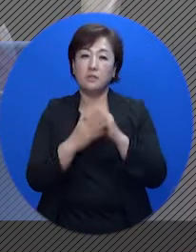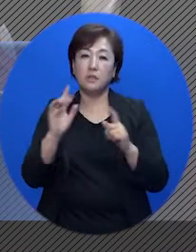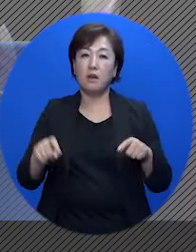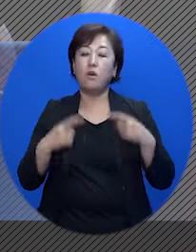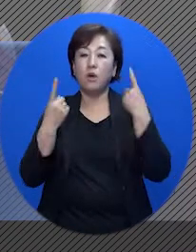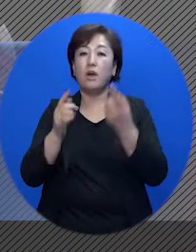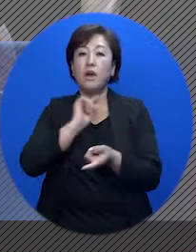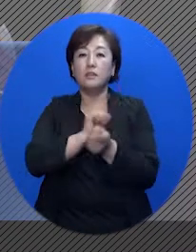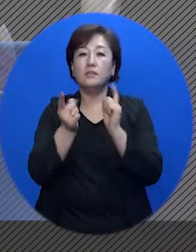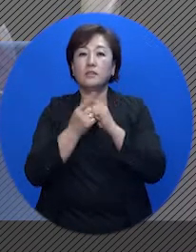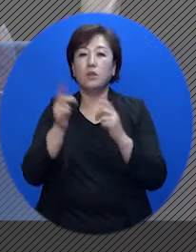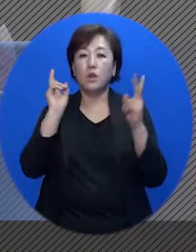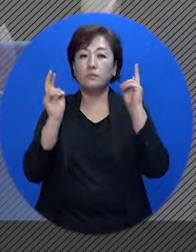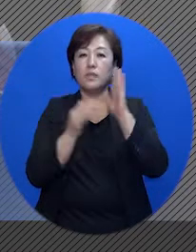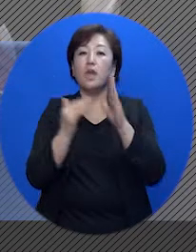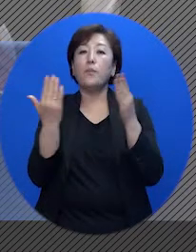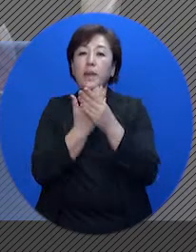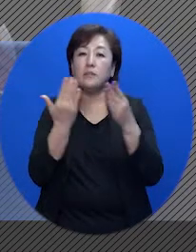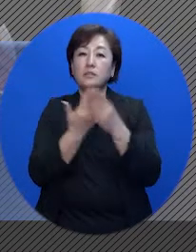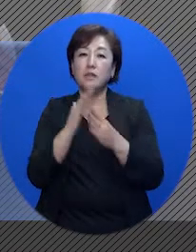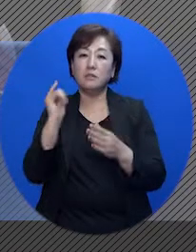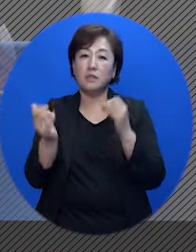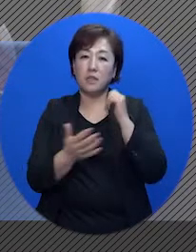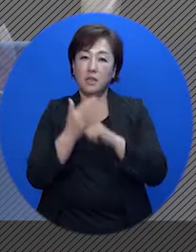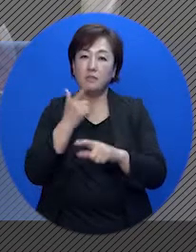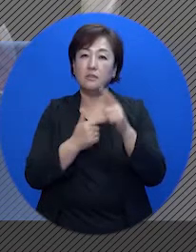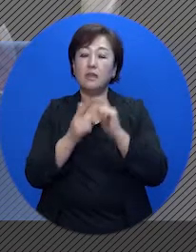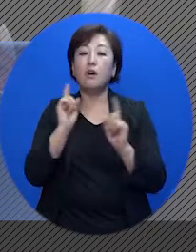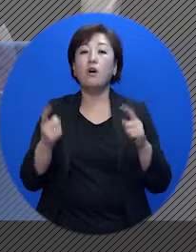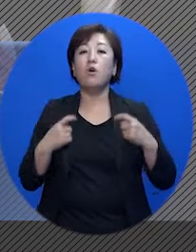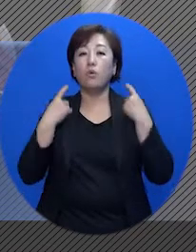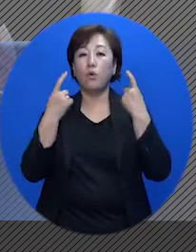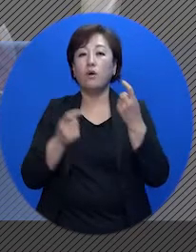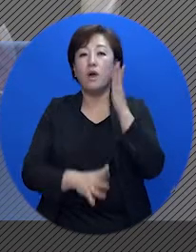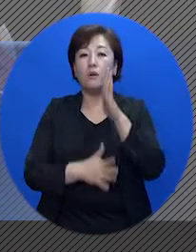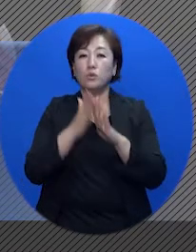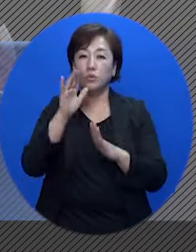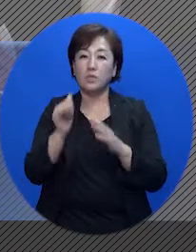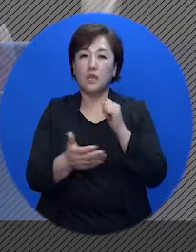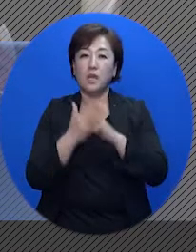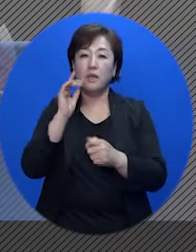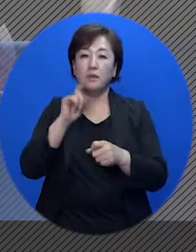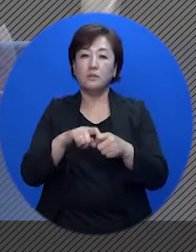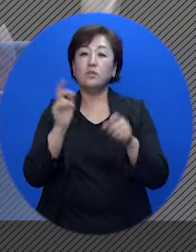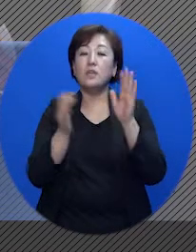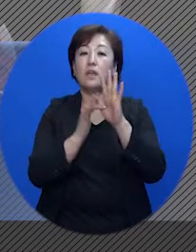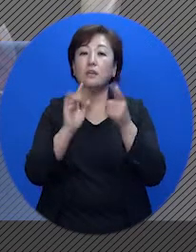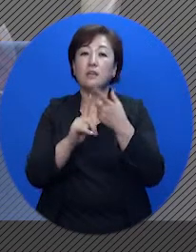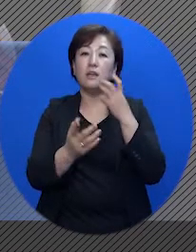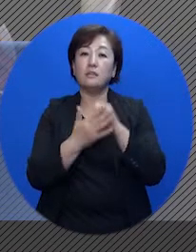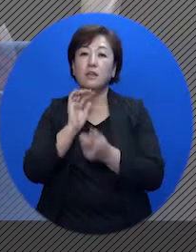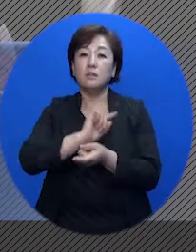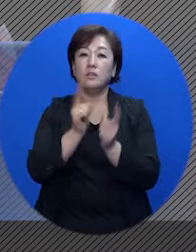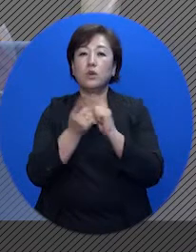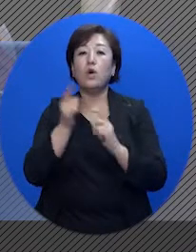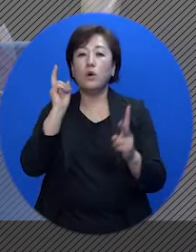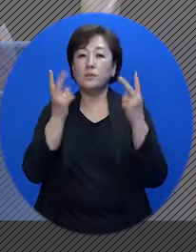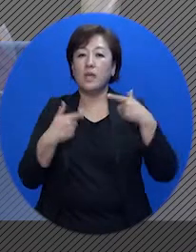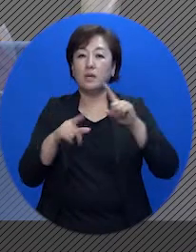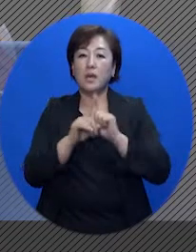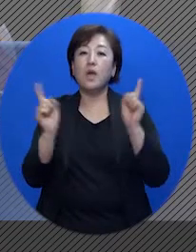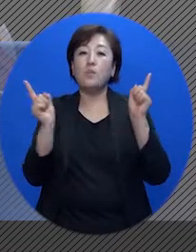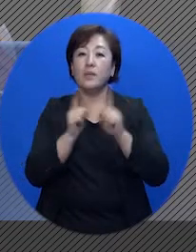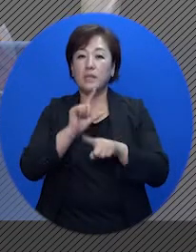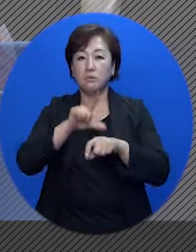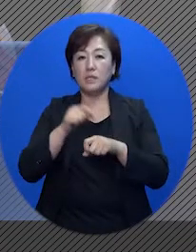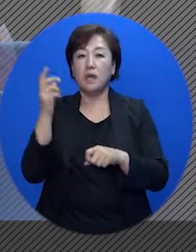관광벤처 스타트업체의 성장 발전, 관광도시 울산의 미래입니다라는 주제로 관광벤처 스타트업체와 만남의